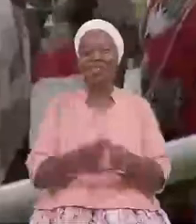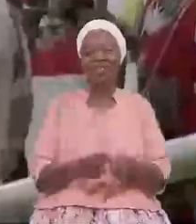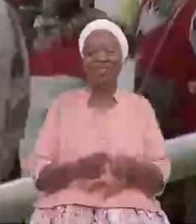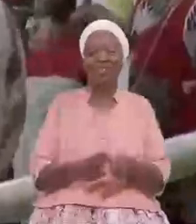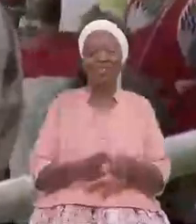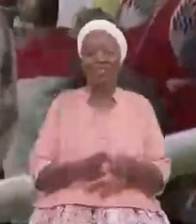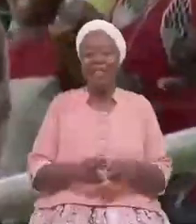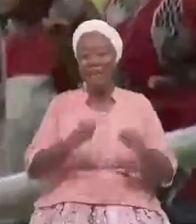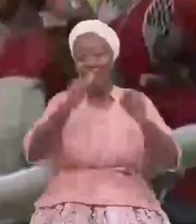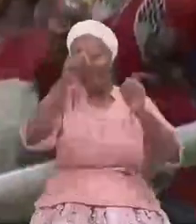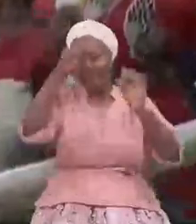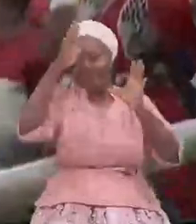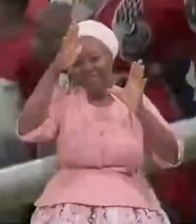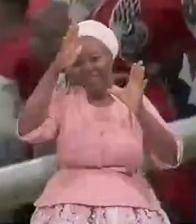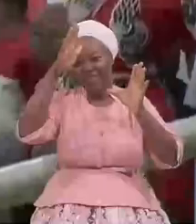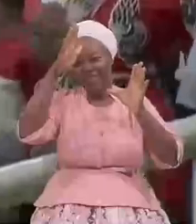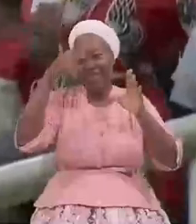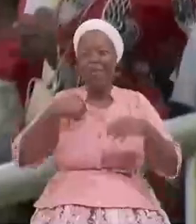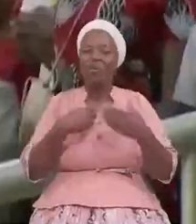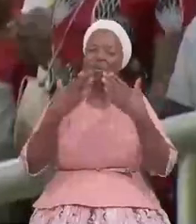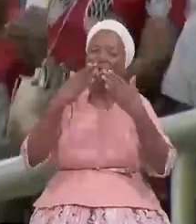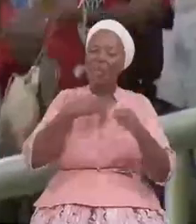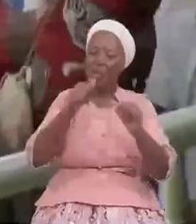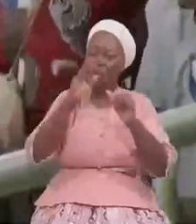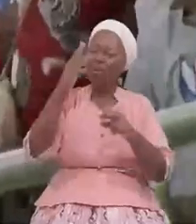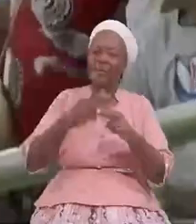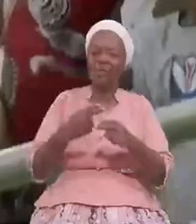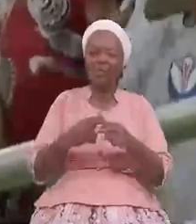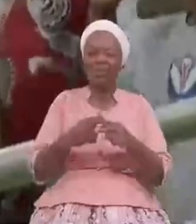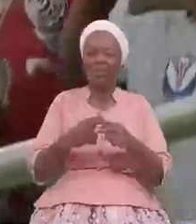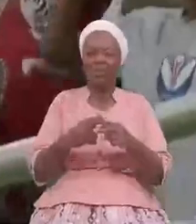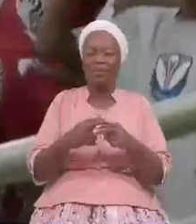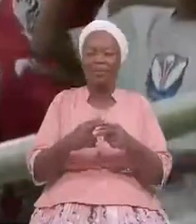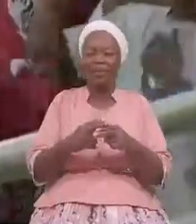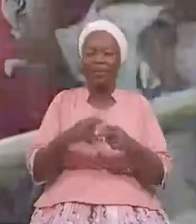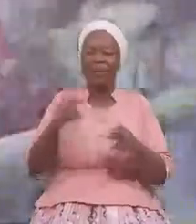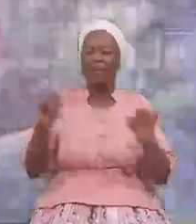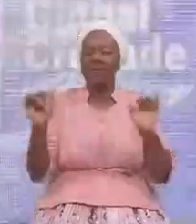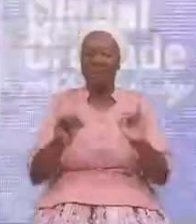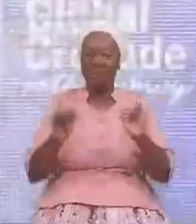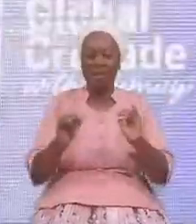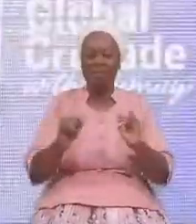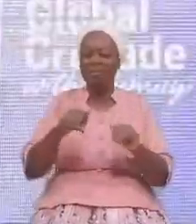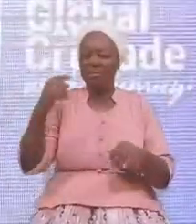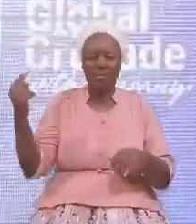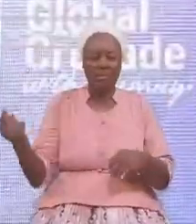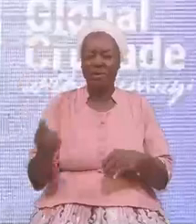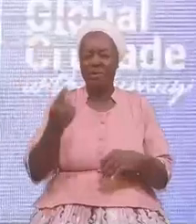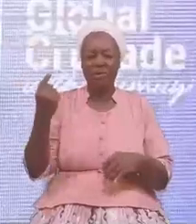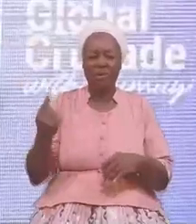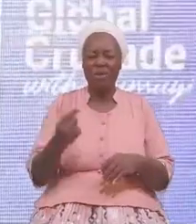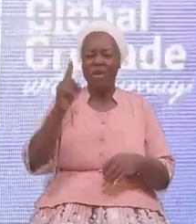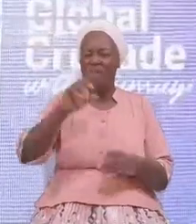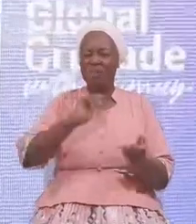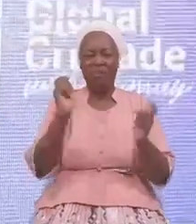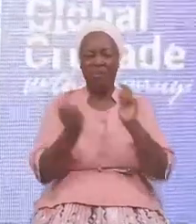Père, nous te remercions, nous bénissons ton nom. Le même pour toujours. Tu ne changes pas.